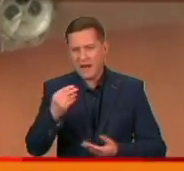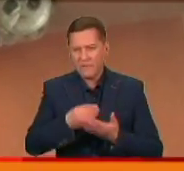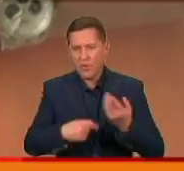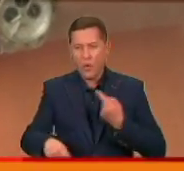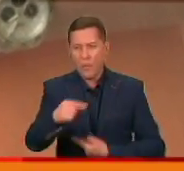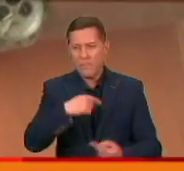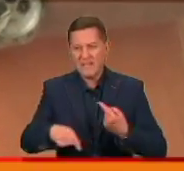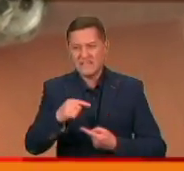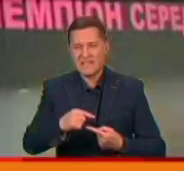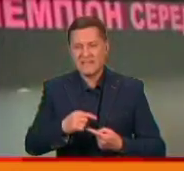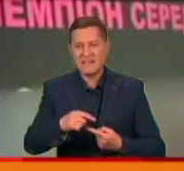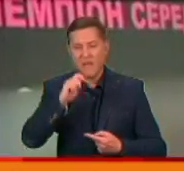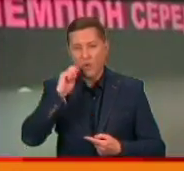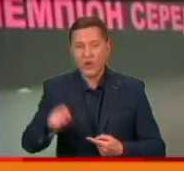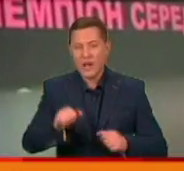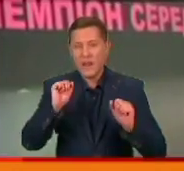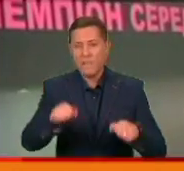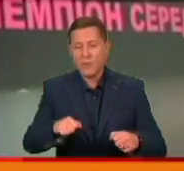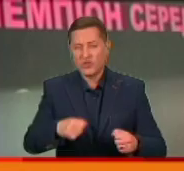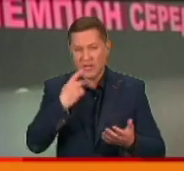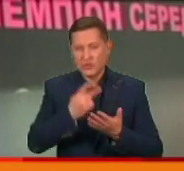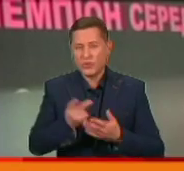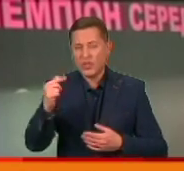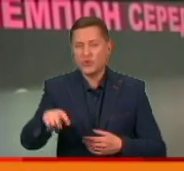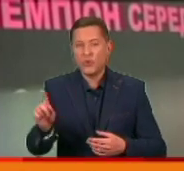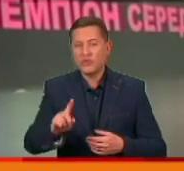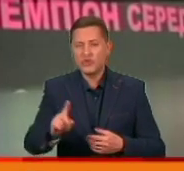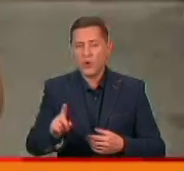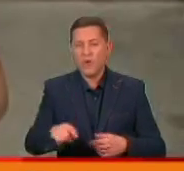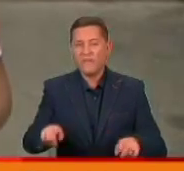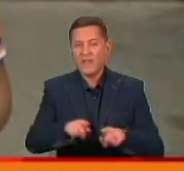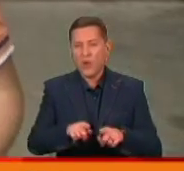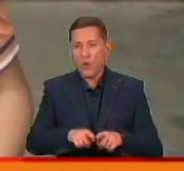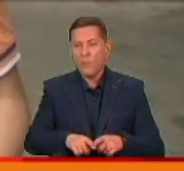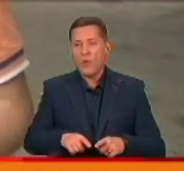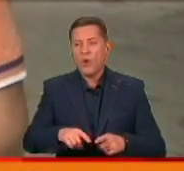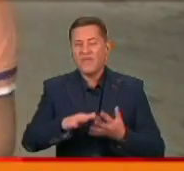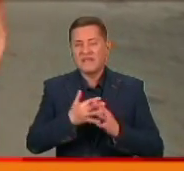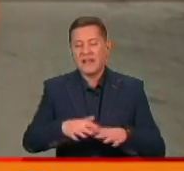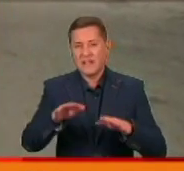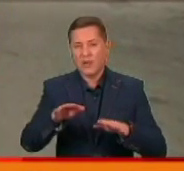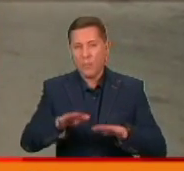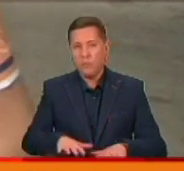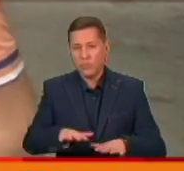в країні, можна судити з того, що навіть в такому невеликому населеному пункті, як Оболонь, наше рідне моє село,